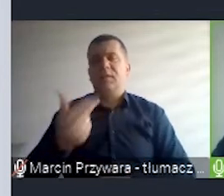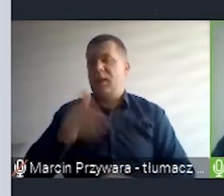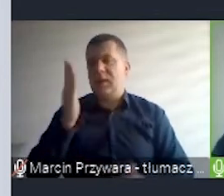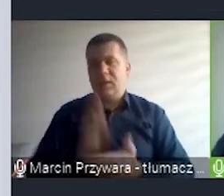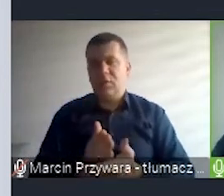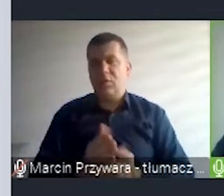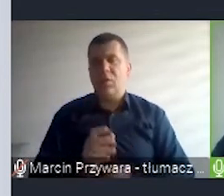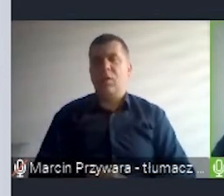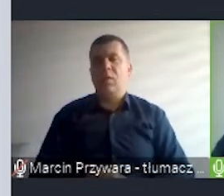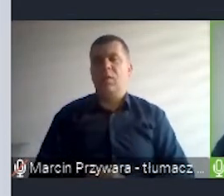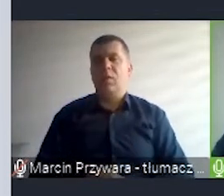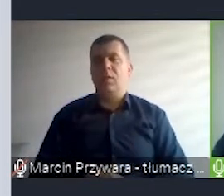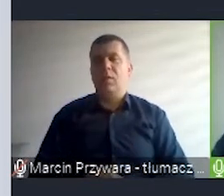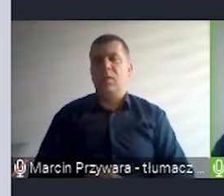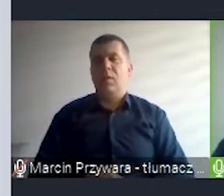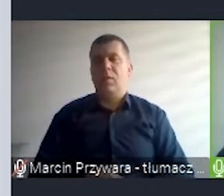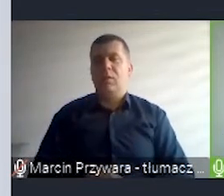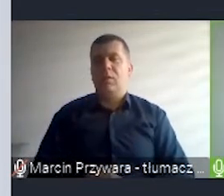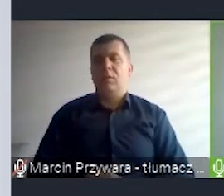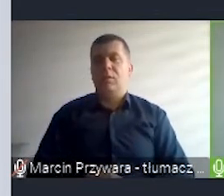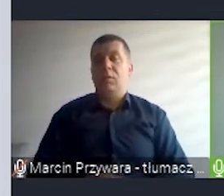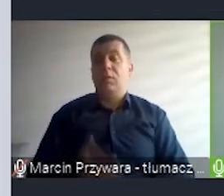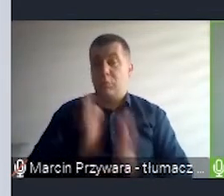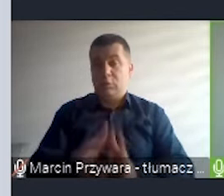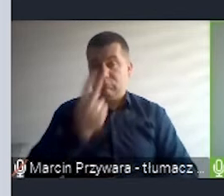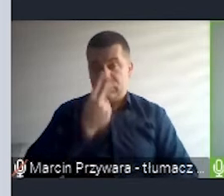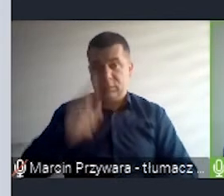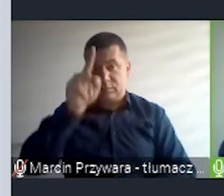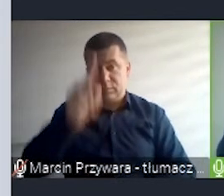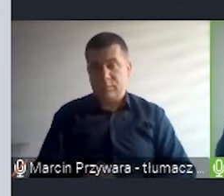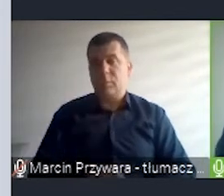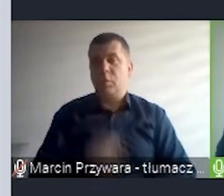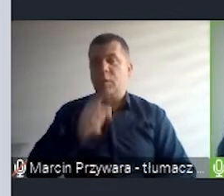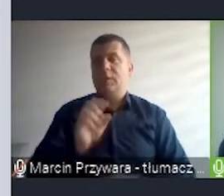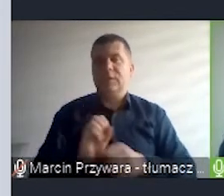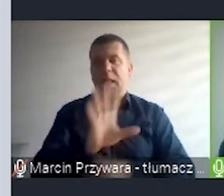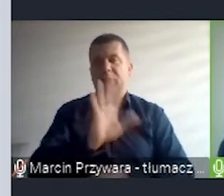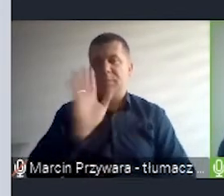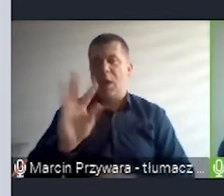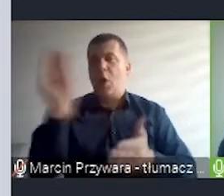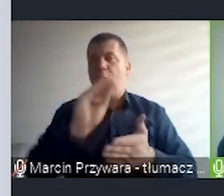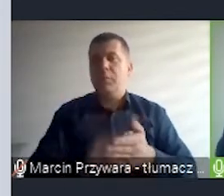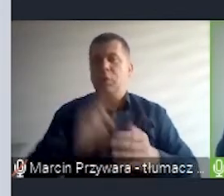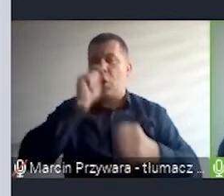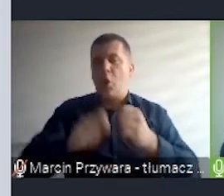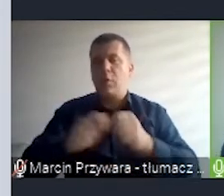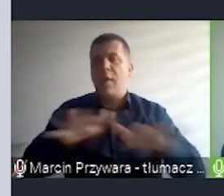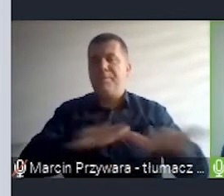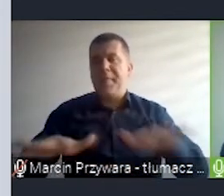bardziej w projektach ryczałtowych. Spójrzcie proszę, tu na tym slajdzie macie opisaną kontrolę w